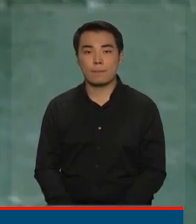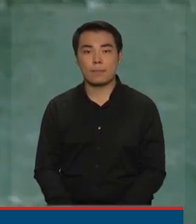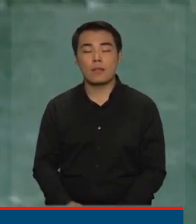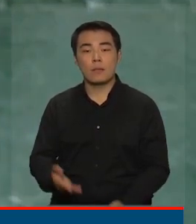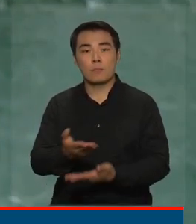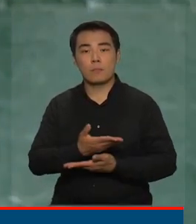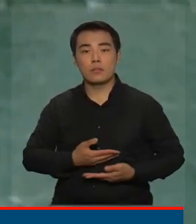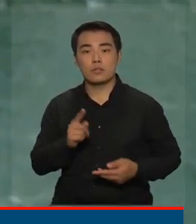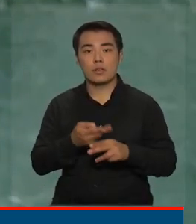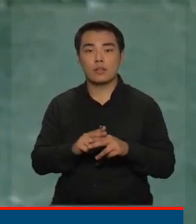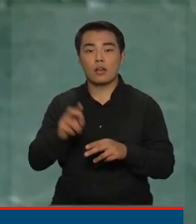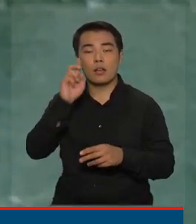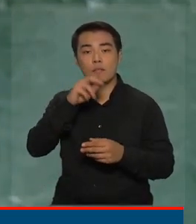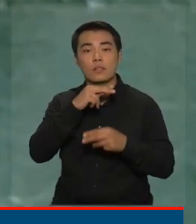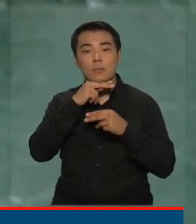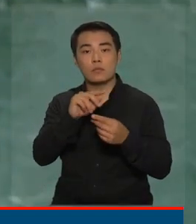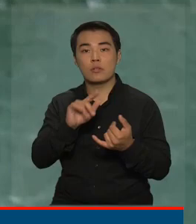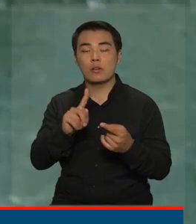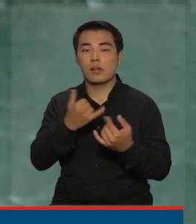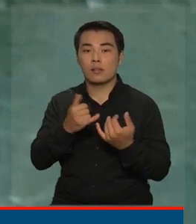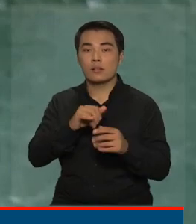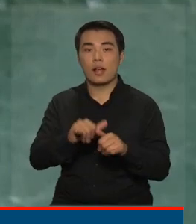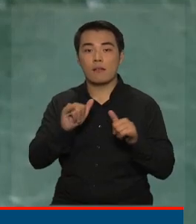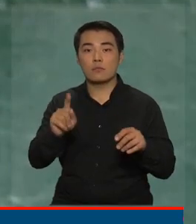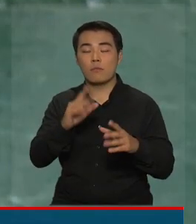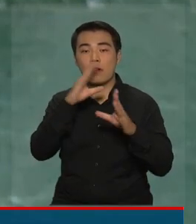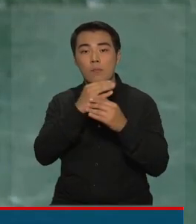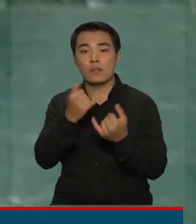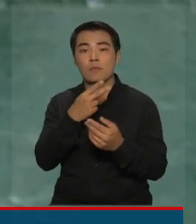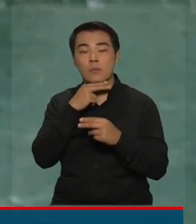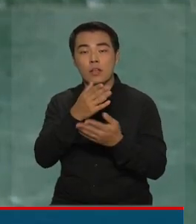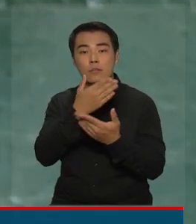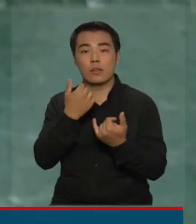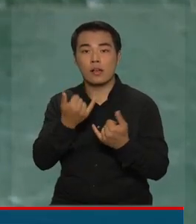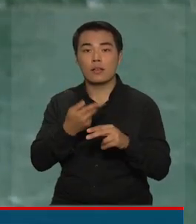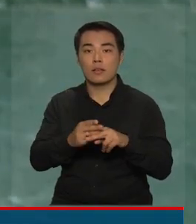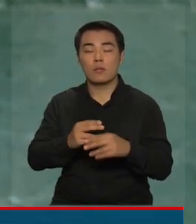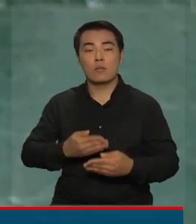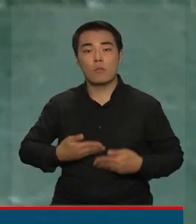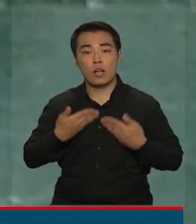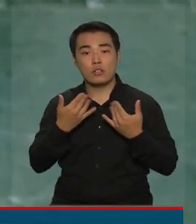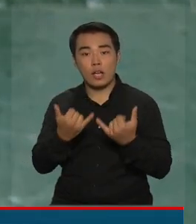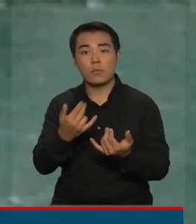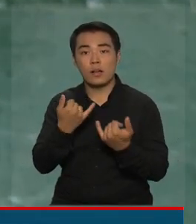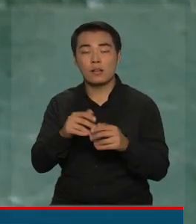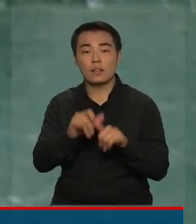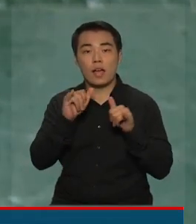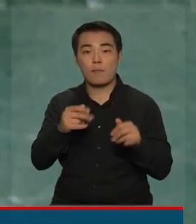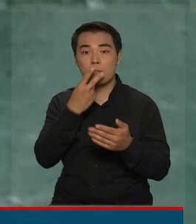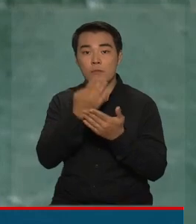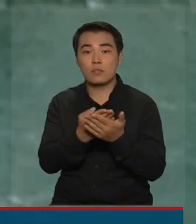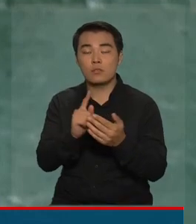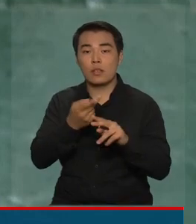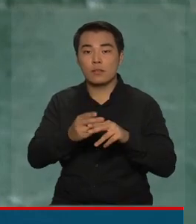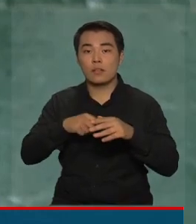Біз ешбір елді елеусіз қалдырмаймыз деп аламыз да тұрақты дамудың мақсаттарын елемейміз. Сондықтан құрметті мырзалар, тұрақты дамудың мақсаттарын